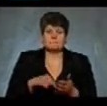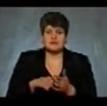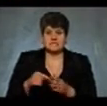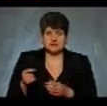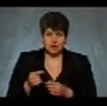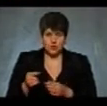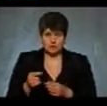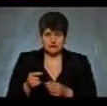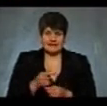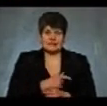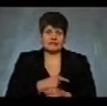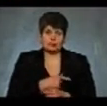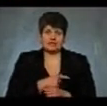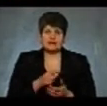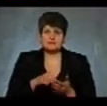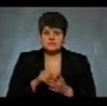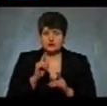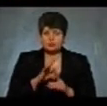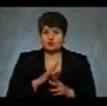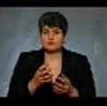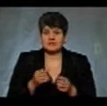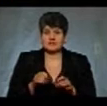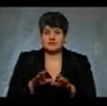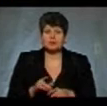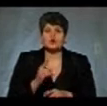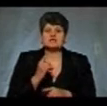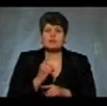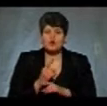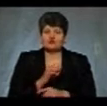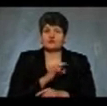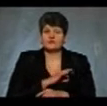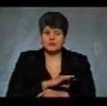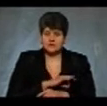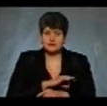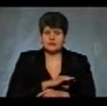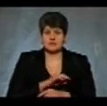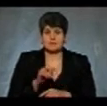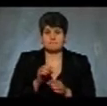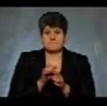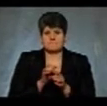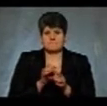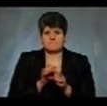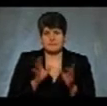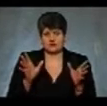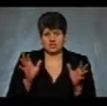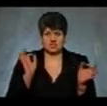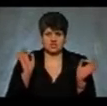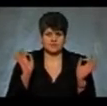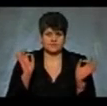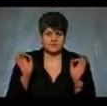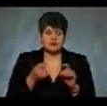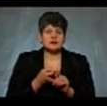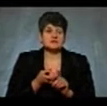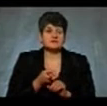Тернополя депутатами міської ради було прийнято рішення про заборону використання та застосування піротехнічних засобів у зв'язку з подіями,